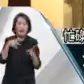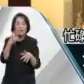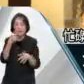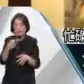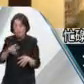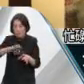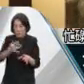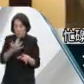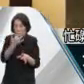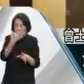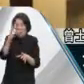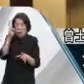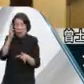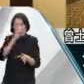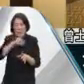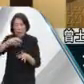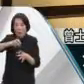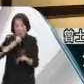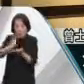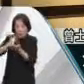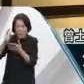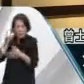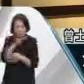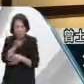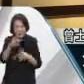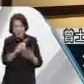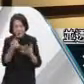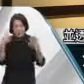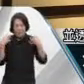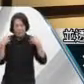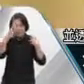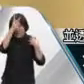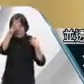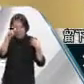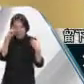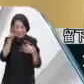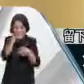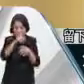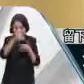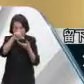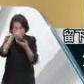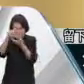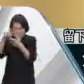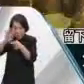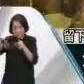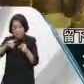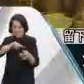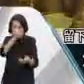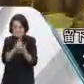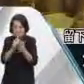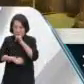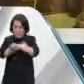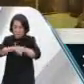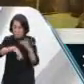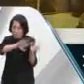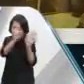无限个心情来聊。郑思杰用自家个实体观察，用镜头流露南埔人生活感